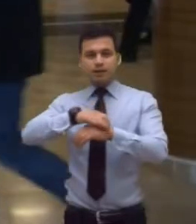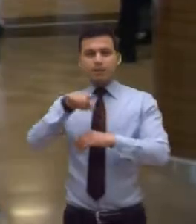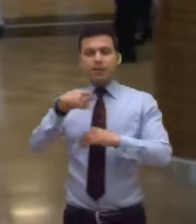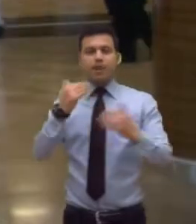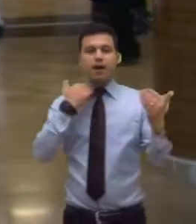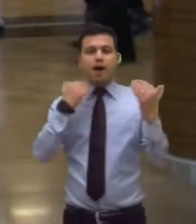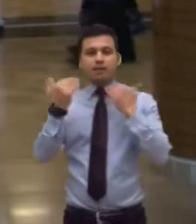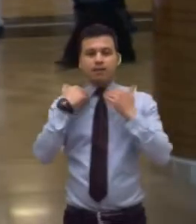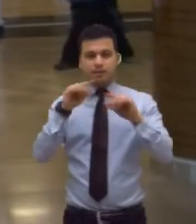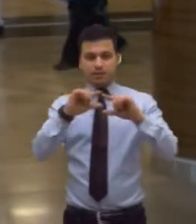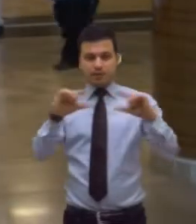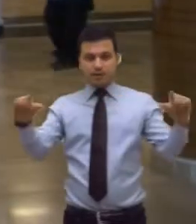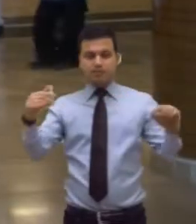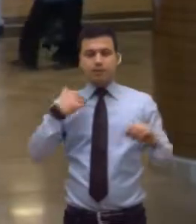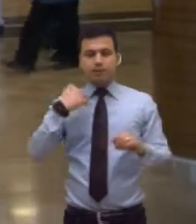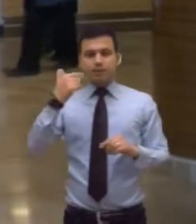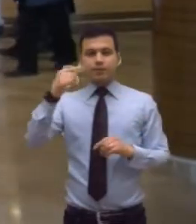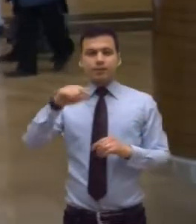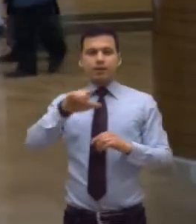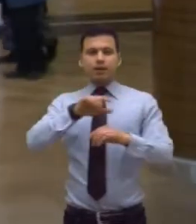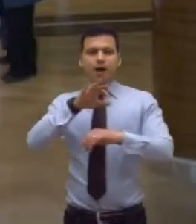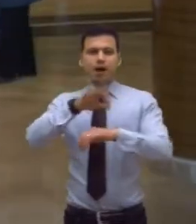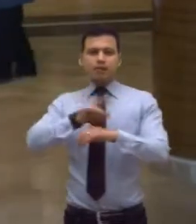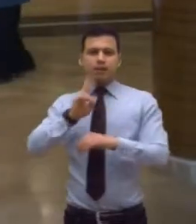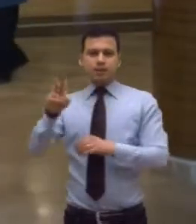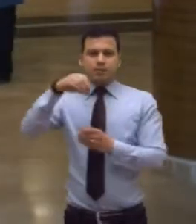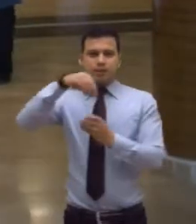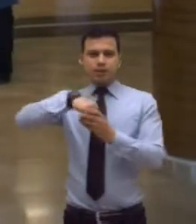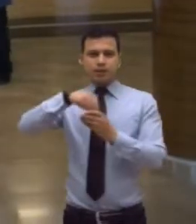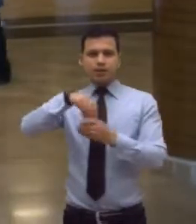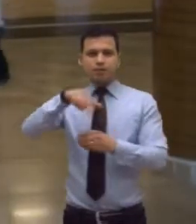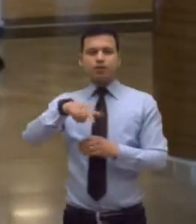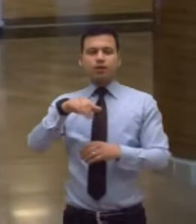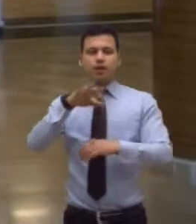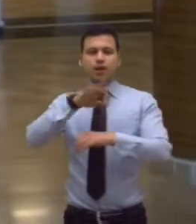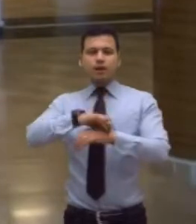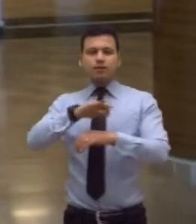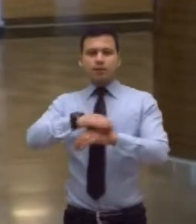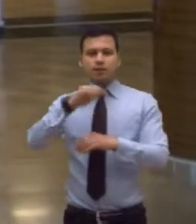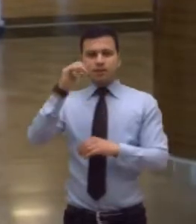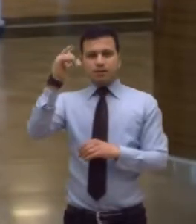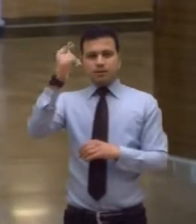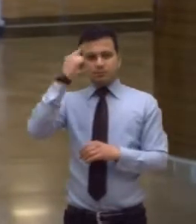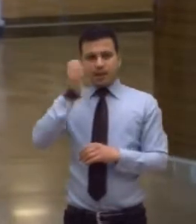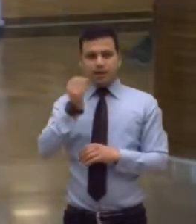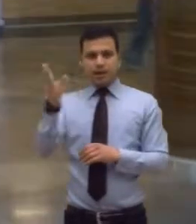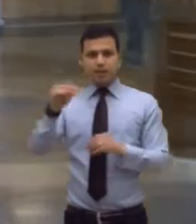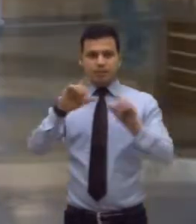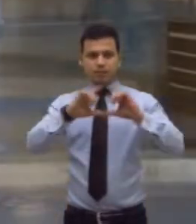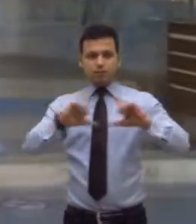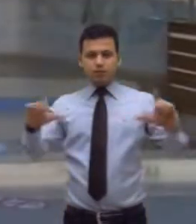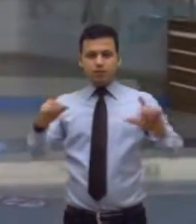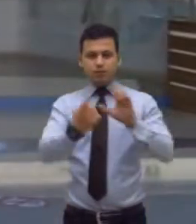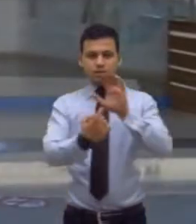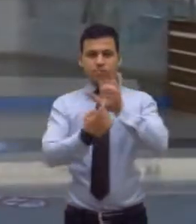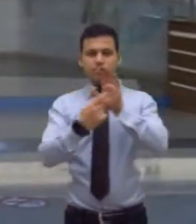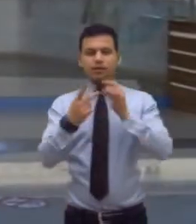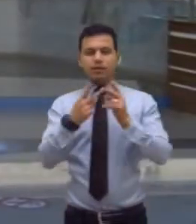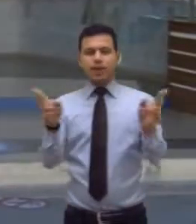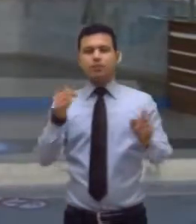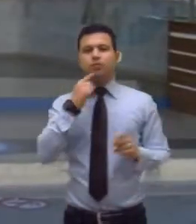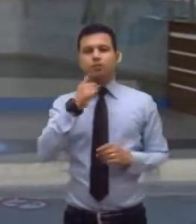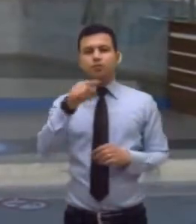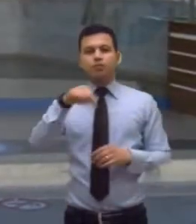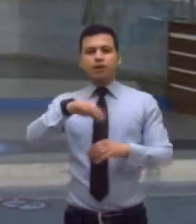www.fayu.edu.tr/hastane adresinden hastalarımız için linkini tıklayarak hasta bilgilendirme broşürlerimize ulaşabilirsiniz.